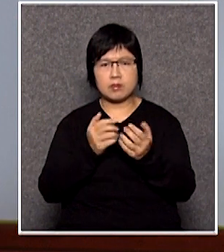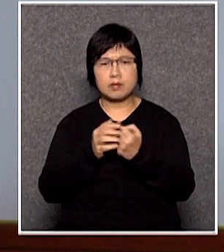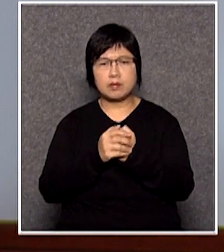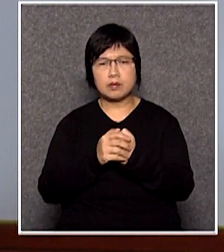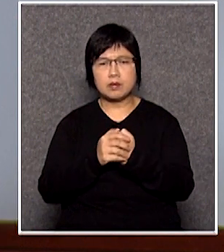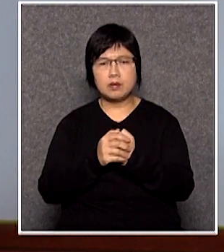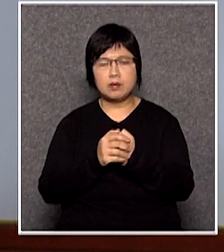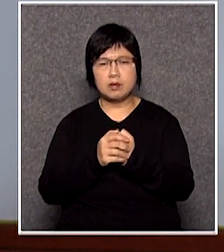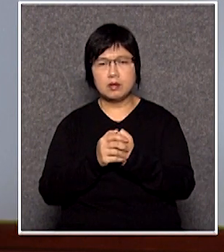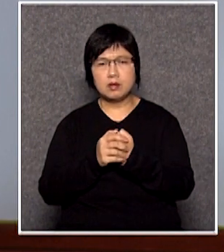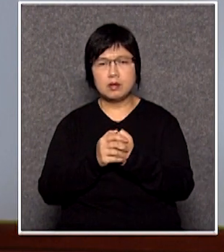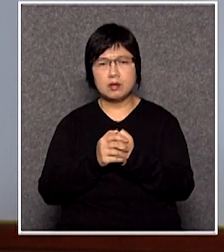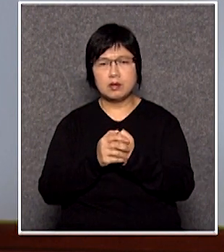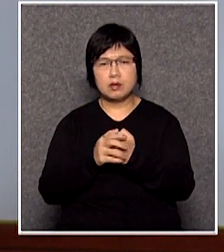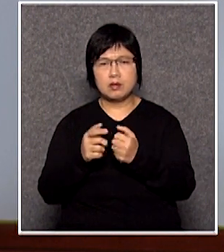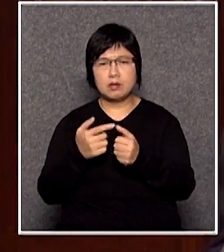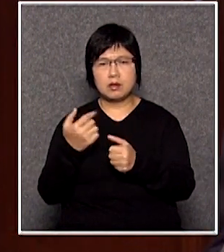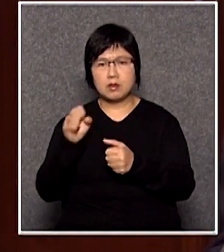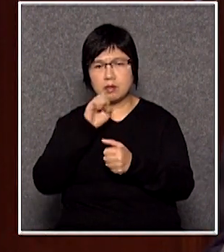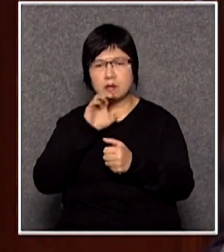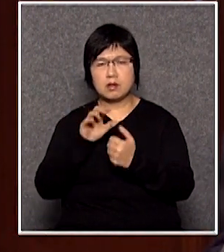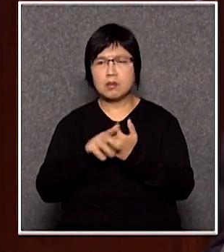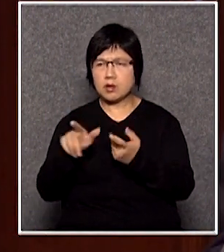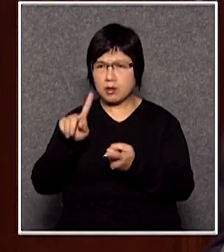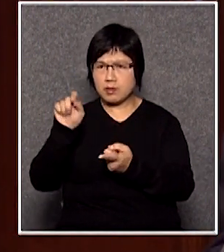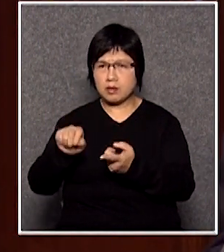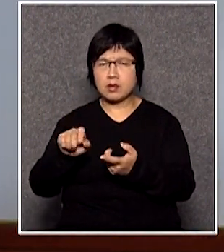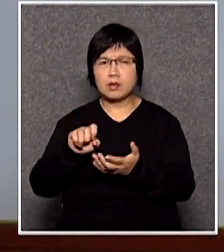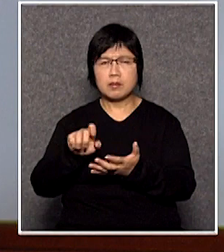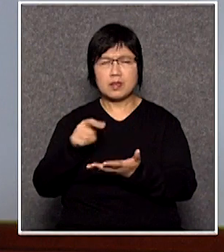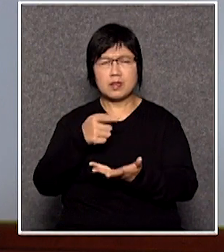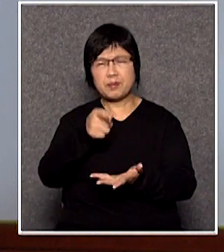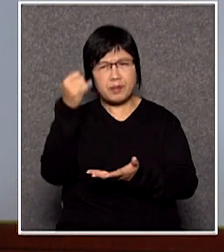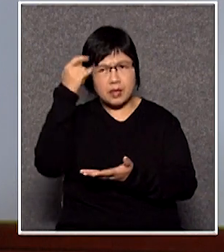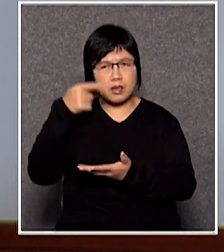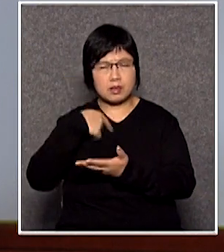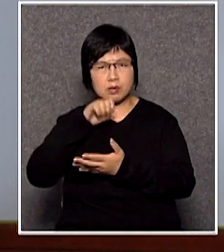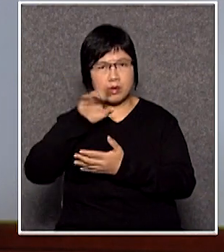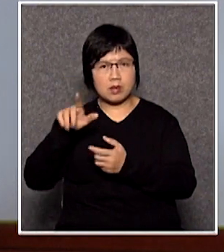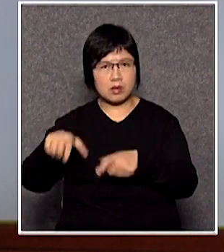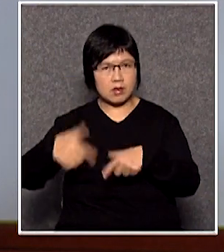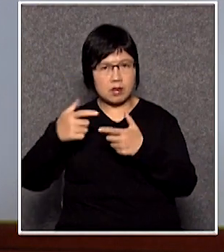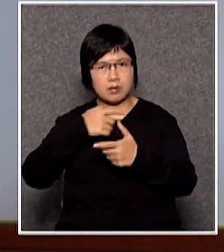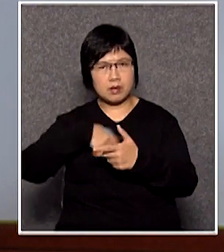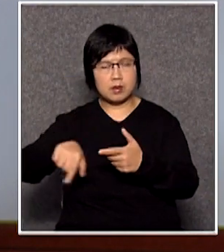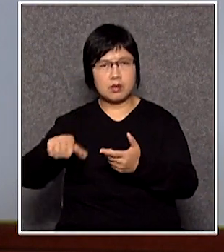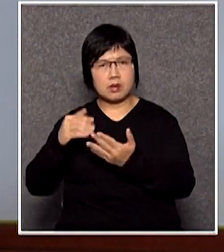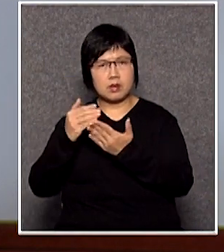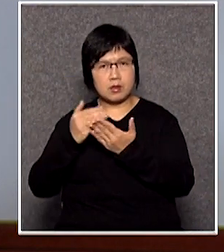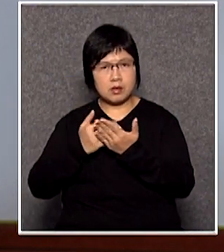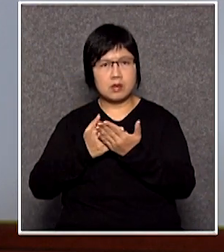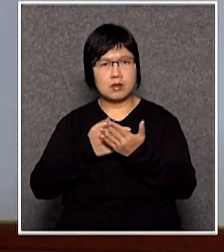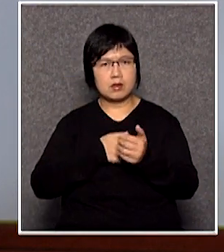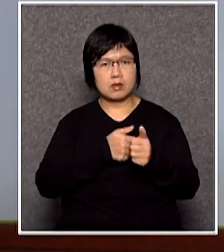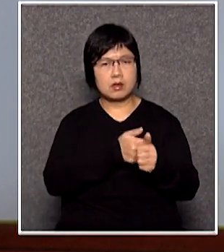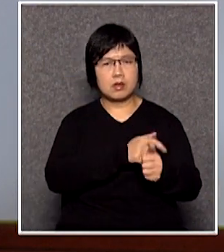以主席，我講埋。 梁議員，你問咗問題，請坐低。 唔係嗰啲人唔明啊。所以林大輝議員嗰個機制咧，就係跟阿李